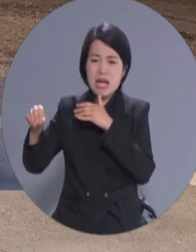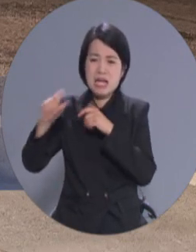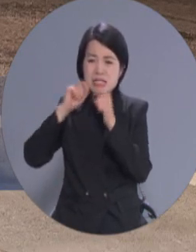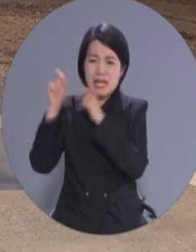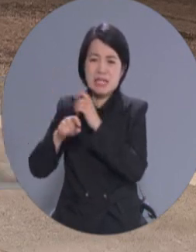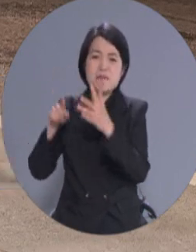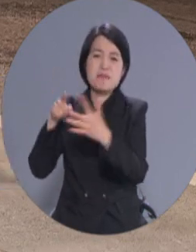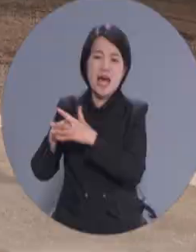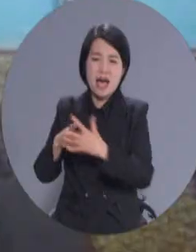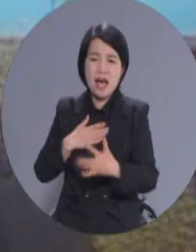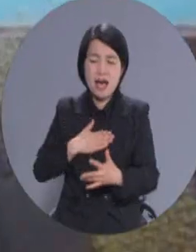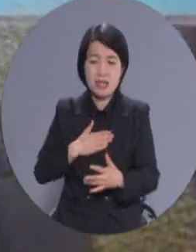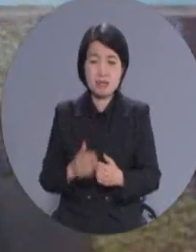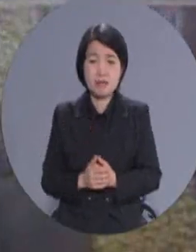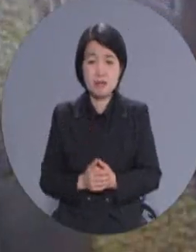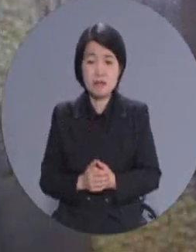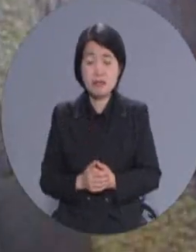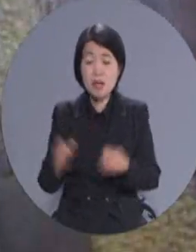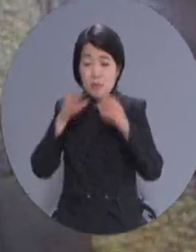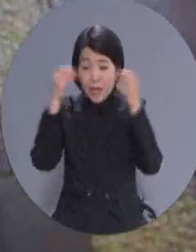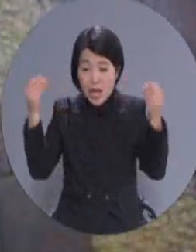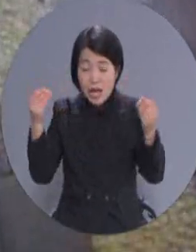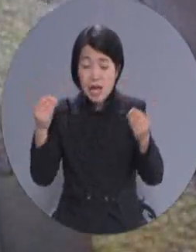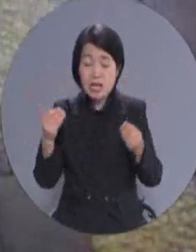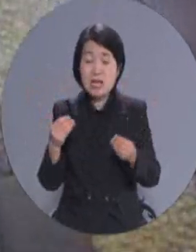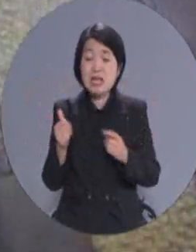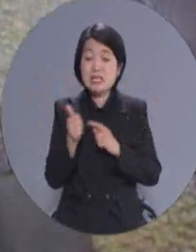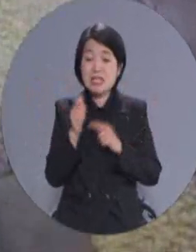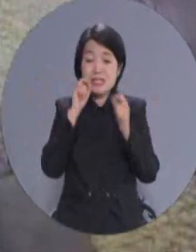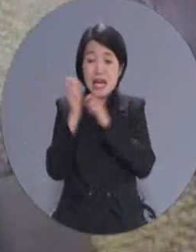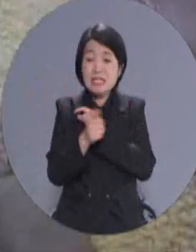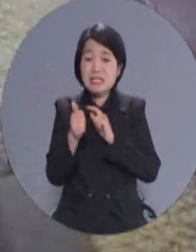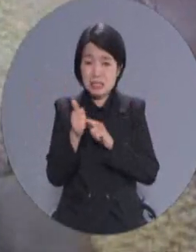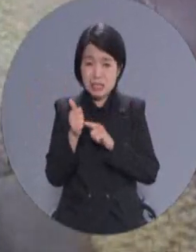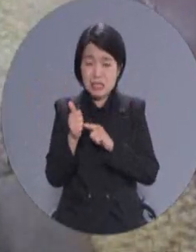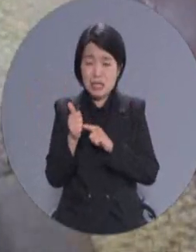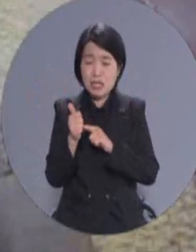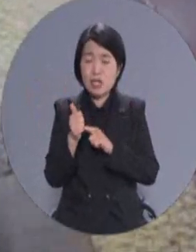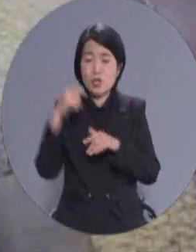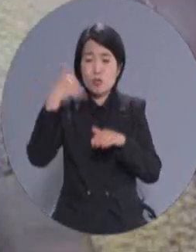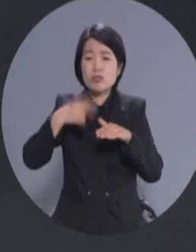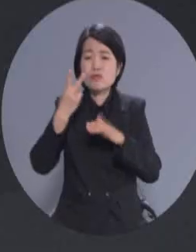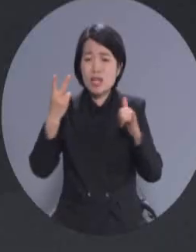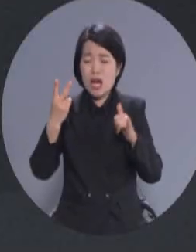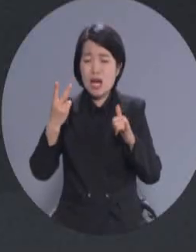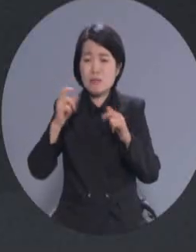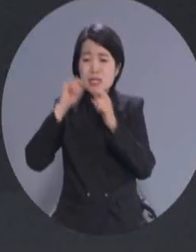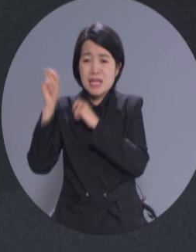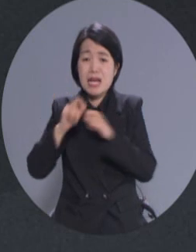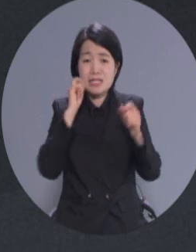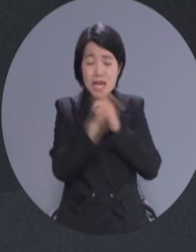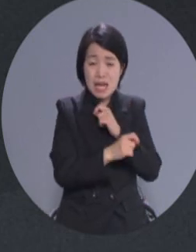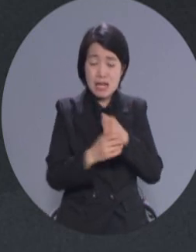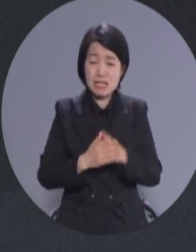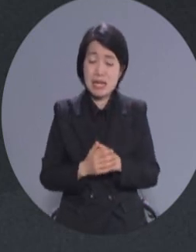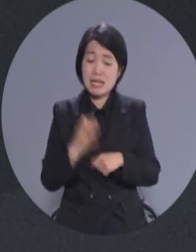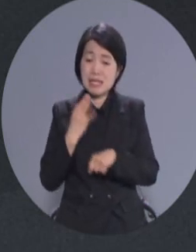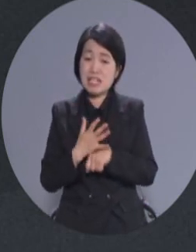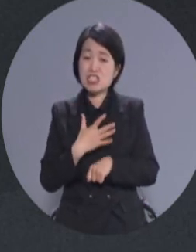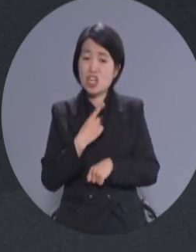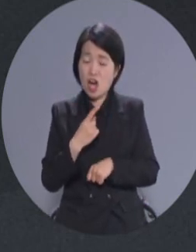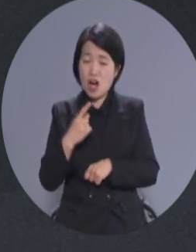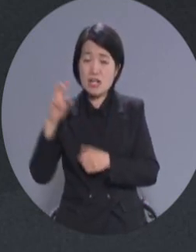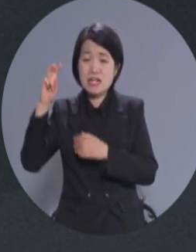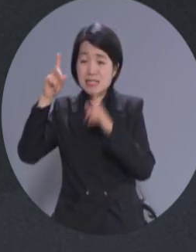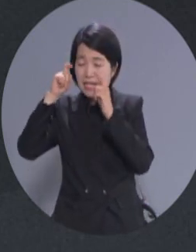아 그때 알았죠. 알고 보니 같은 남성에게 동시간대 사기를 당한 두 농민. 해당 남성이 구매자 행세를 하며 받은